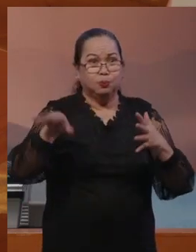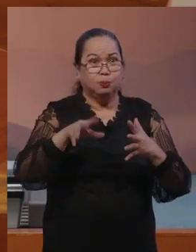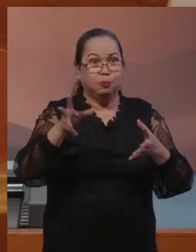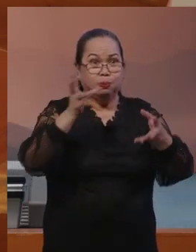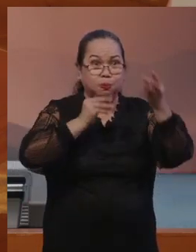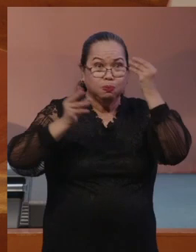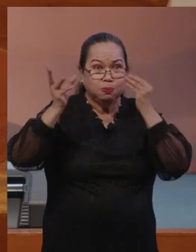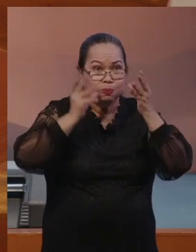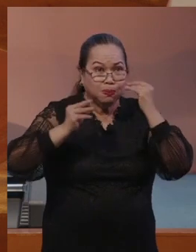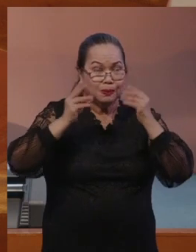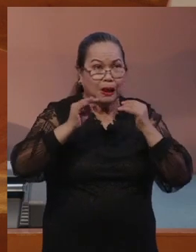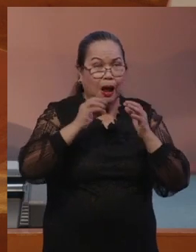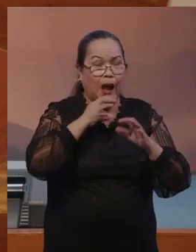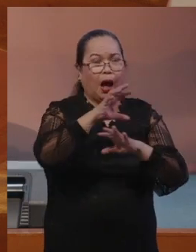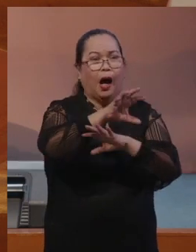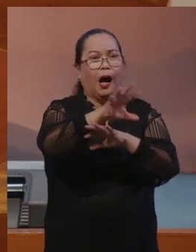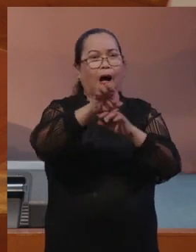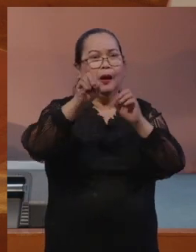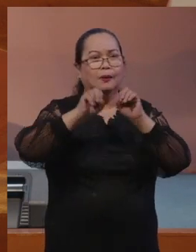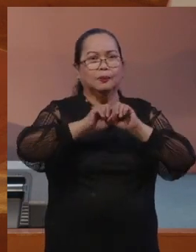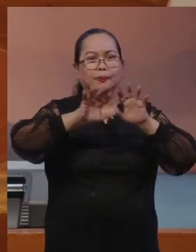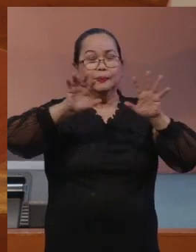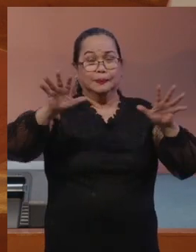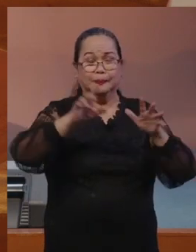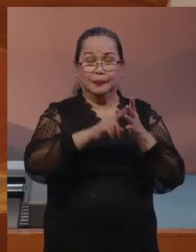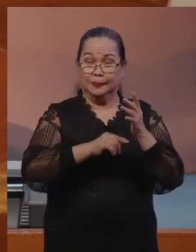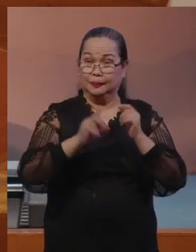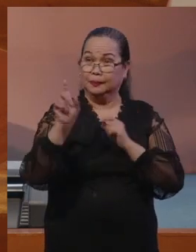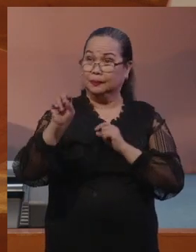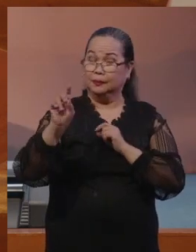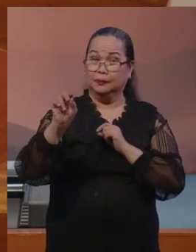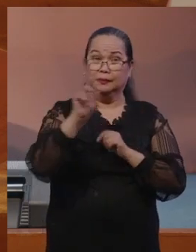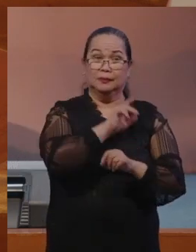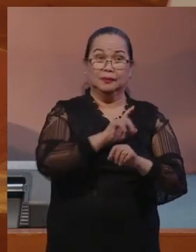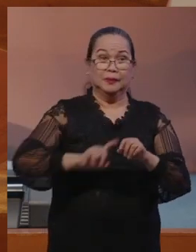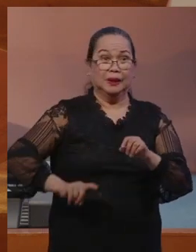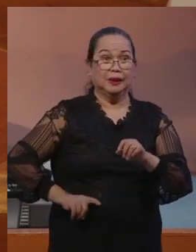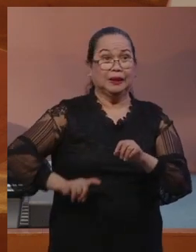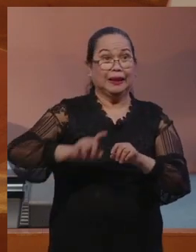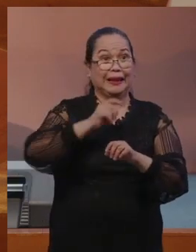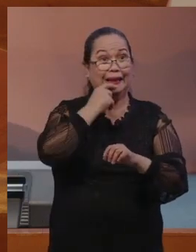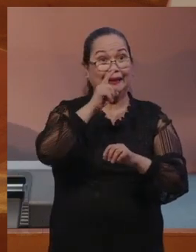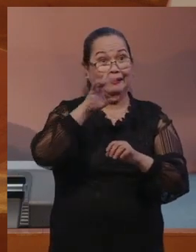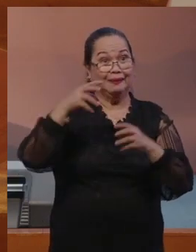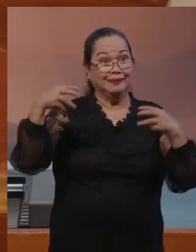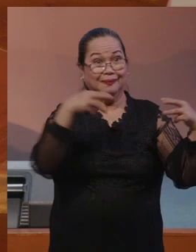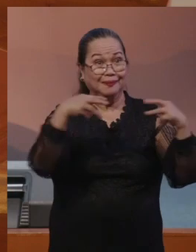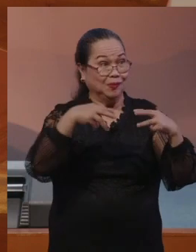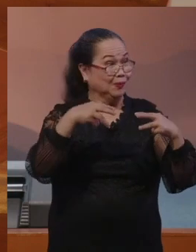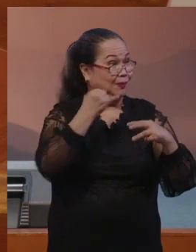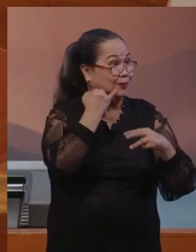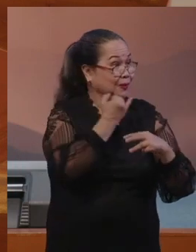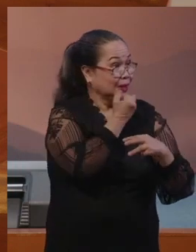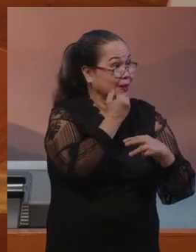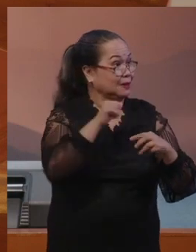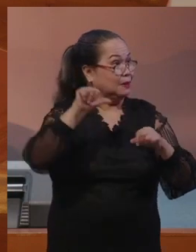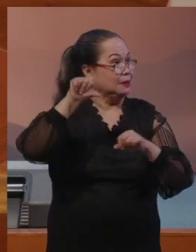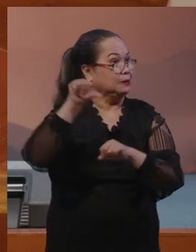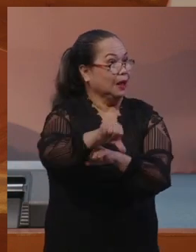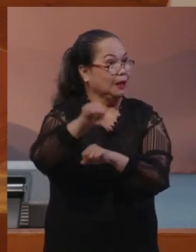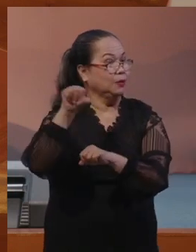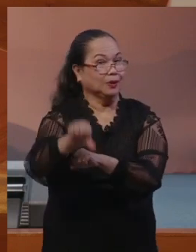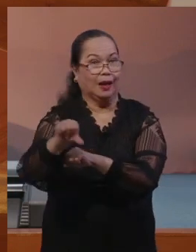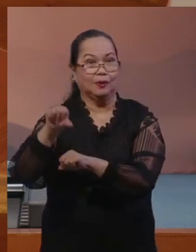Tapos, sabi niya, and what you did to the two kings of the Amorites who were beyond the Jordan, to Sihon and Og, whom